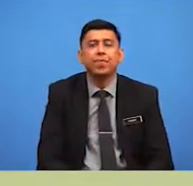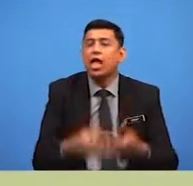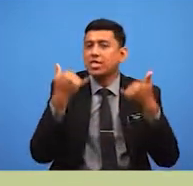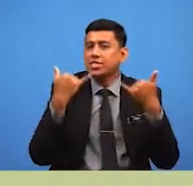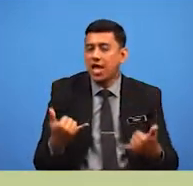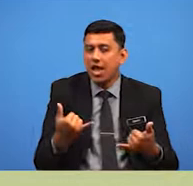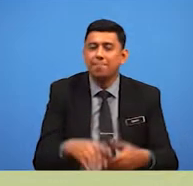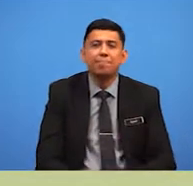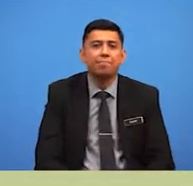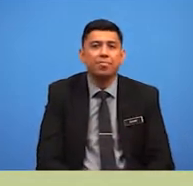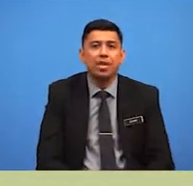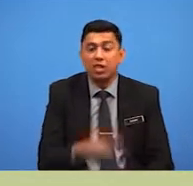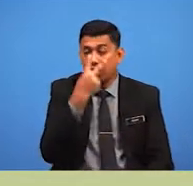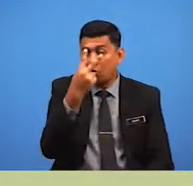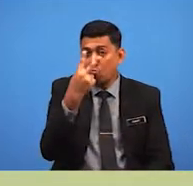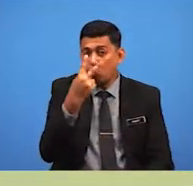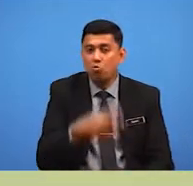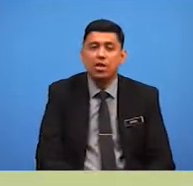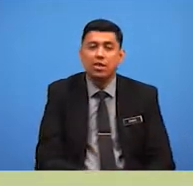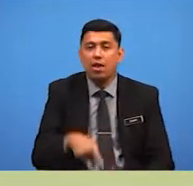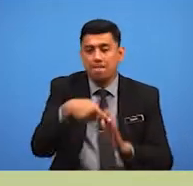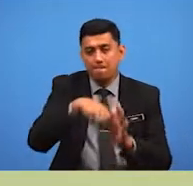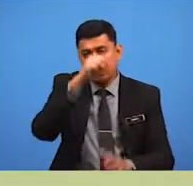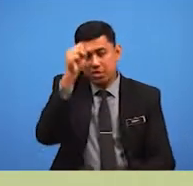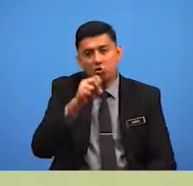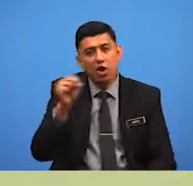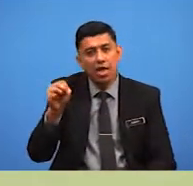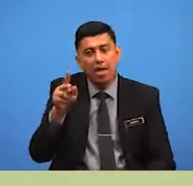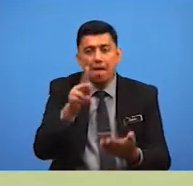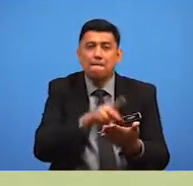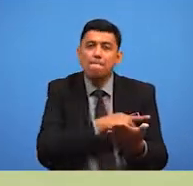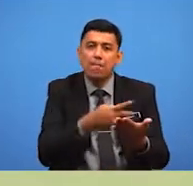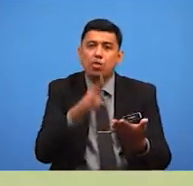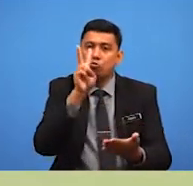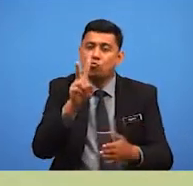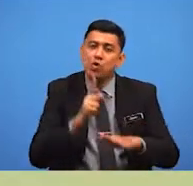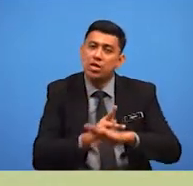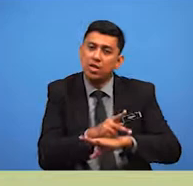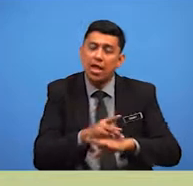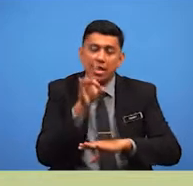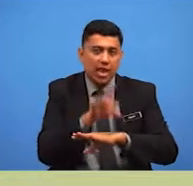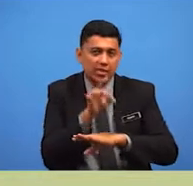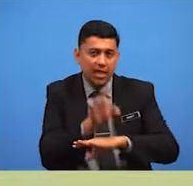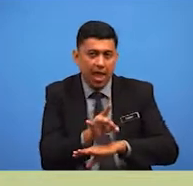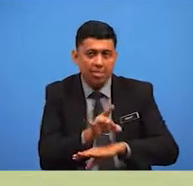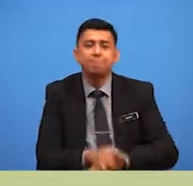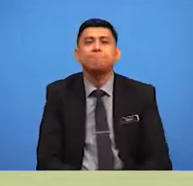Sekarang, kita lihat pula persoalan bagi pantun dua kerat nasihat.